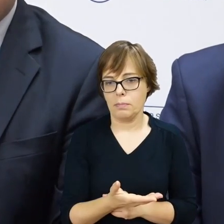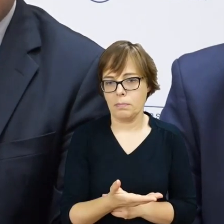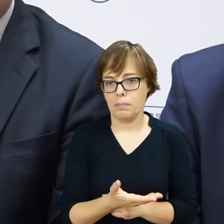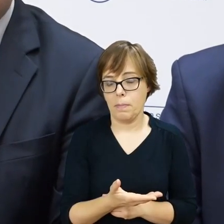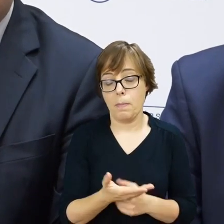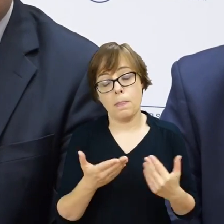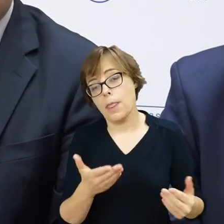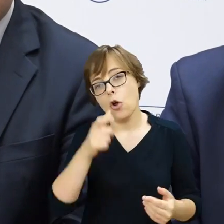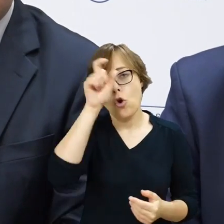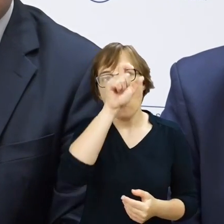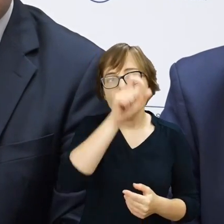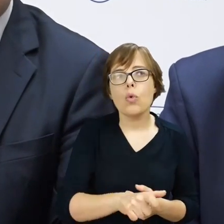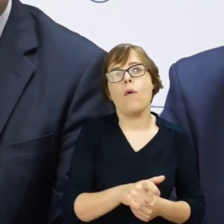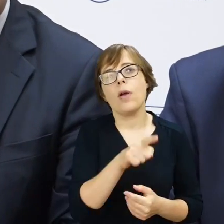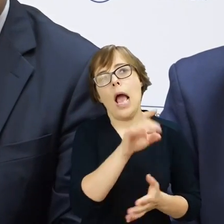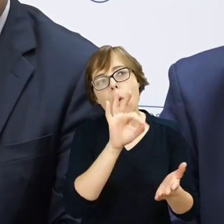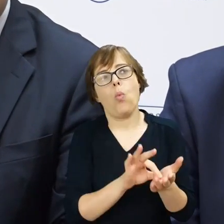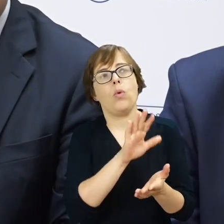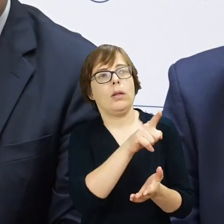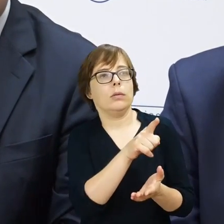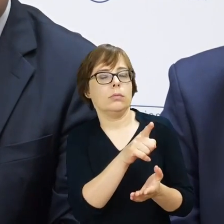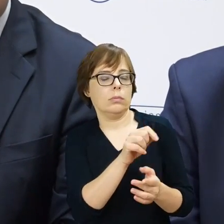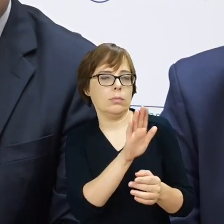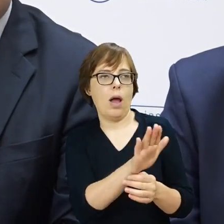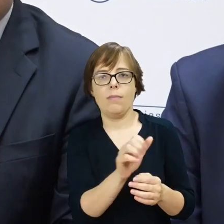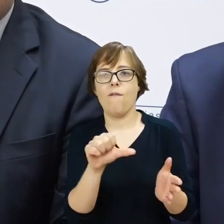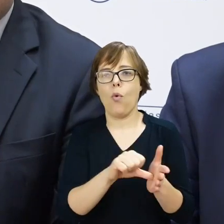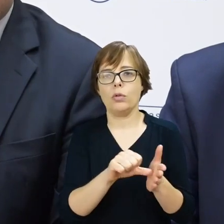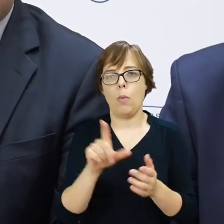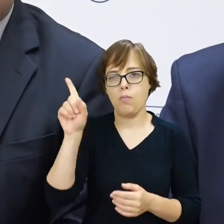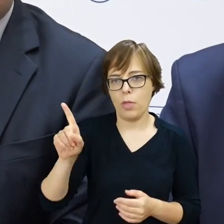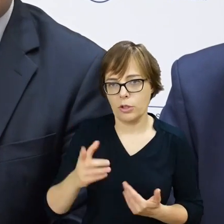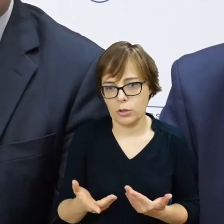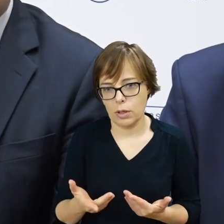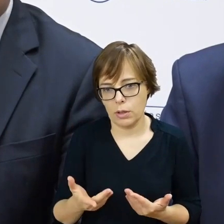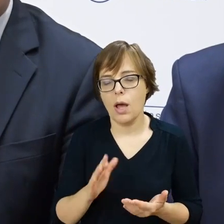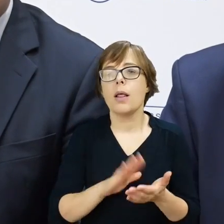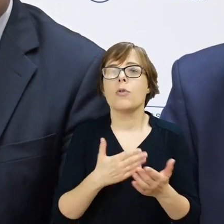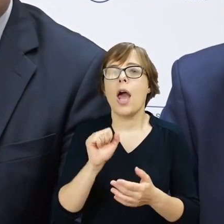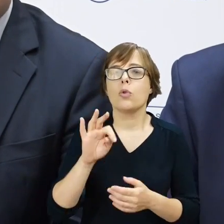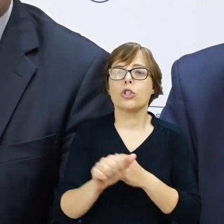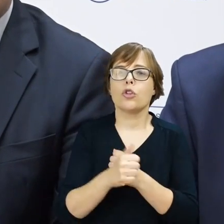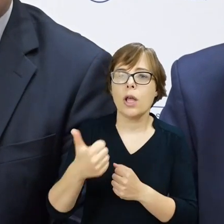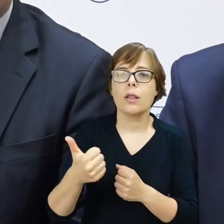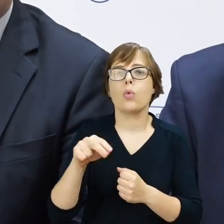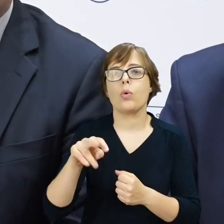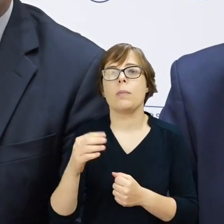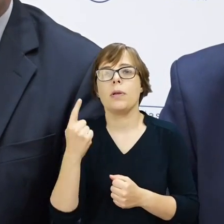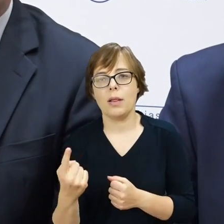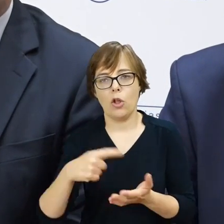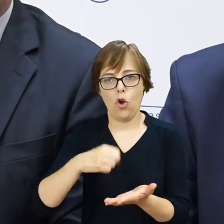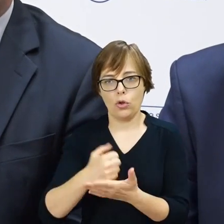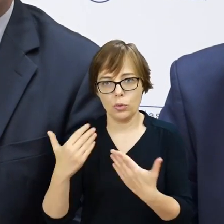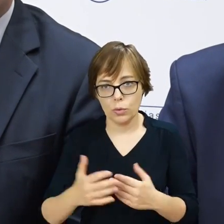który pełni funkcję publiczną, ten, o którym mowa w artykule 61 ust. 1 Konstytucji, ale też o